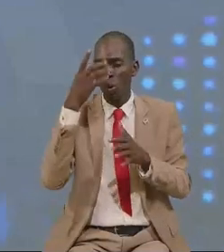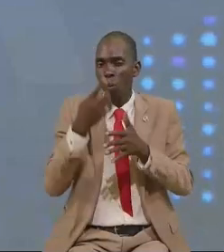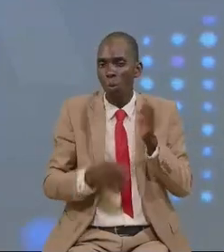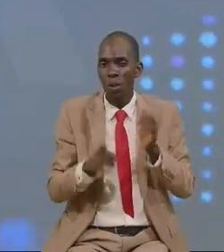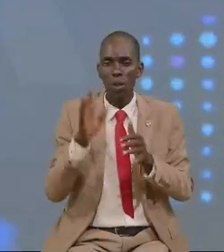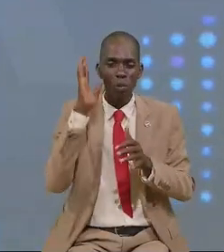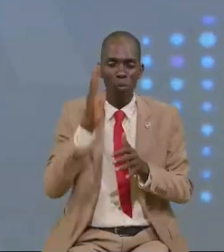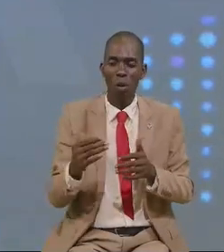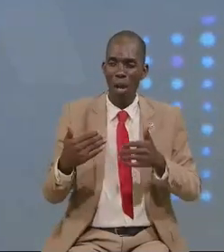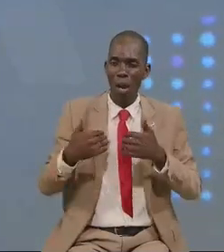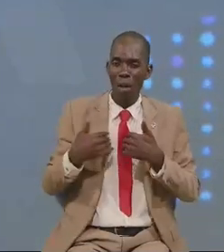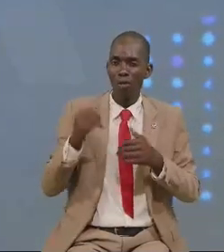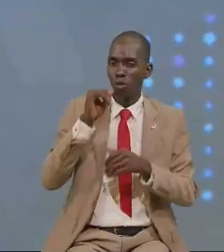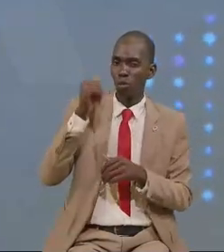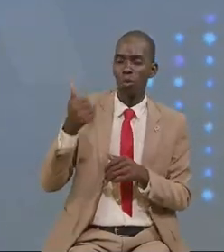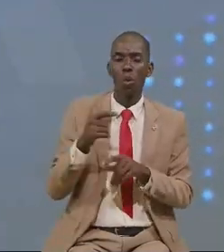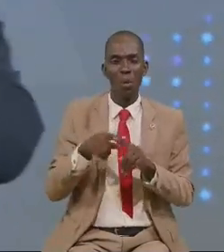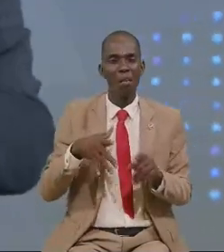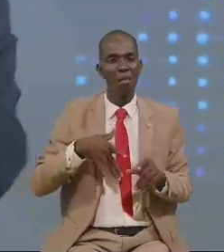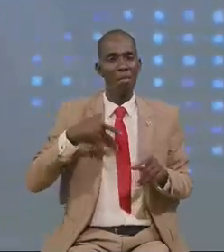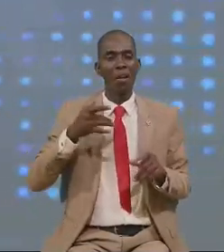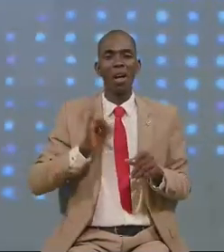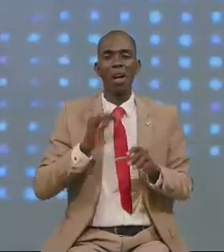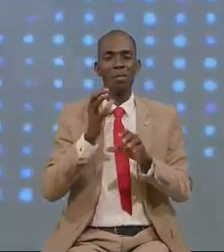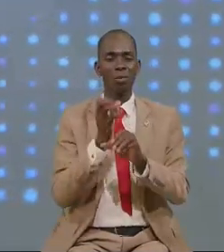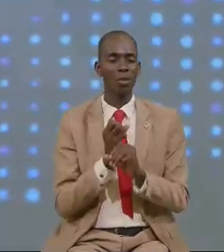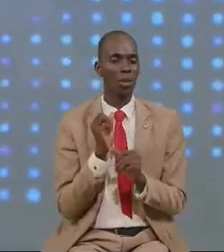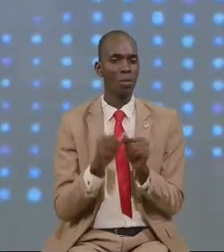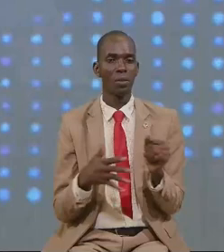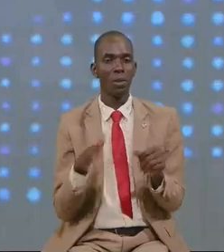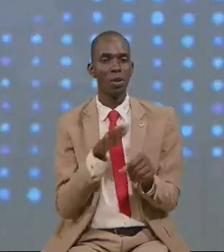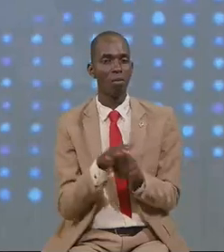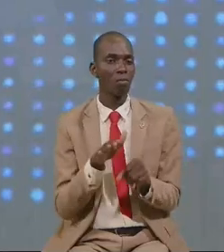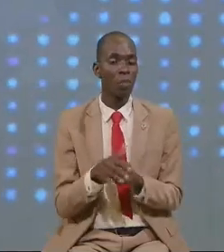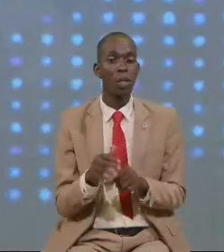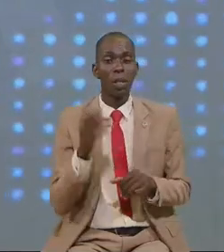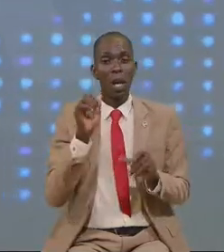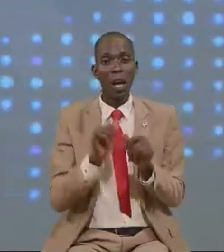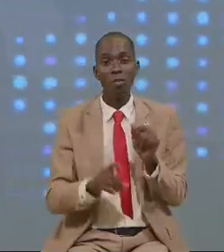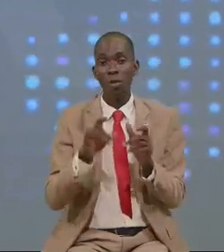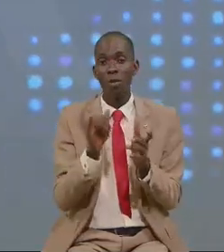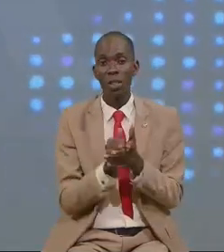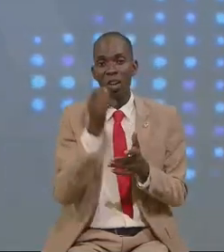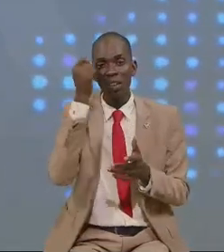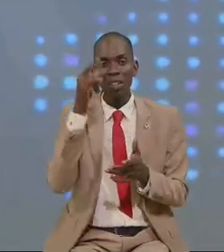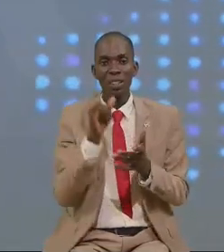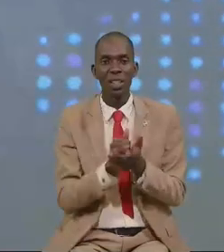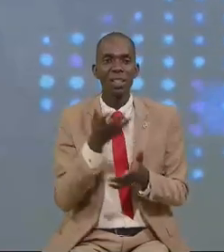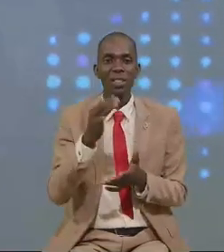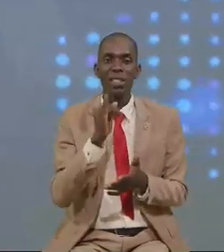vont avoir la semaine prochaine. Tous ceux qui comprennent qu'il y a encore